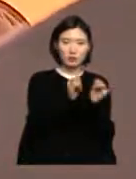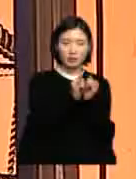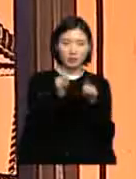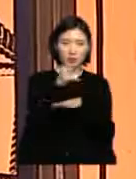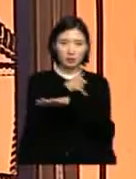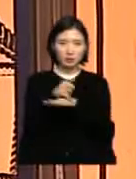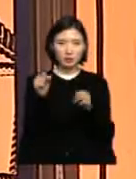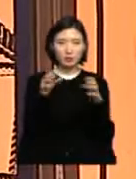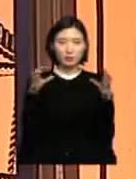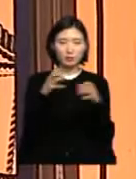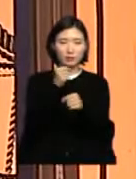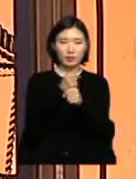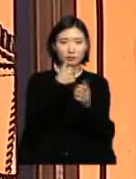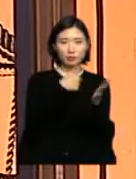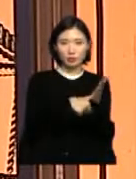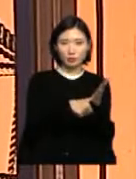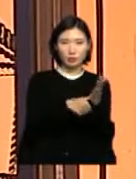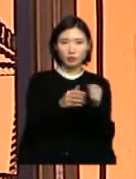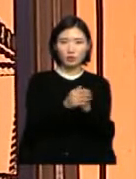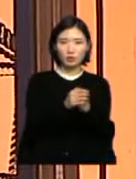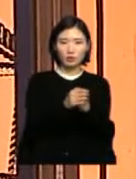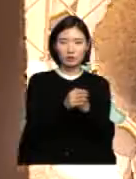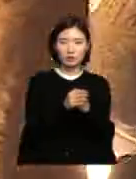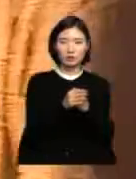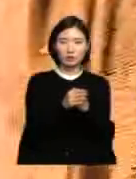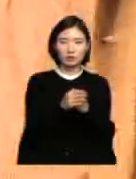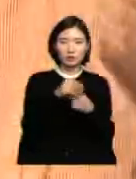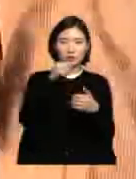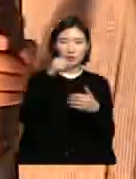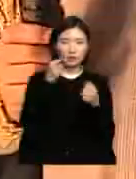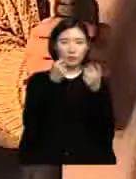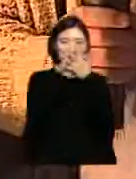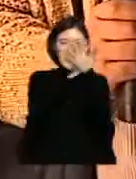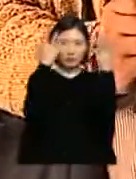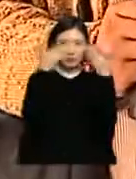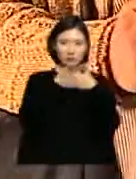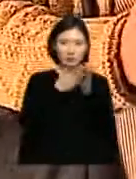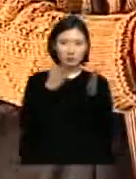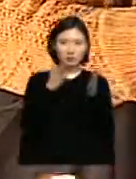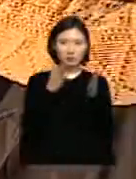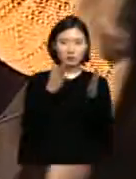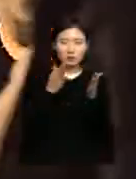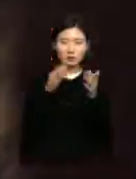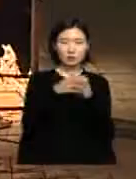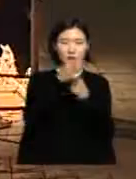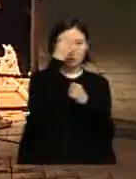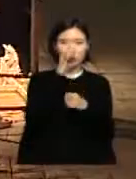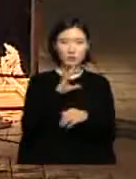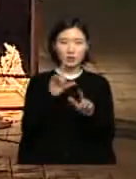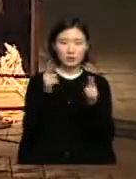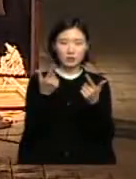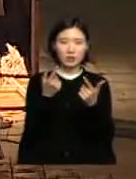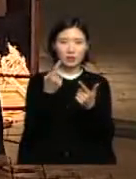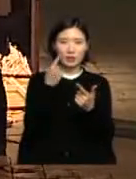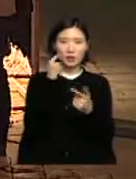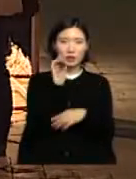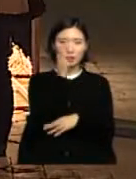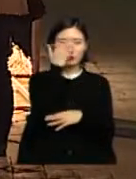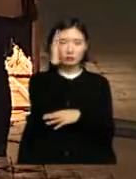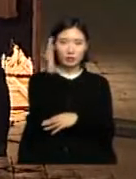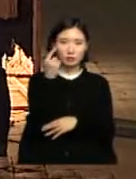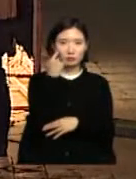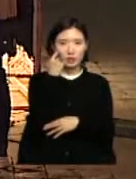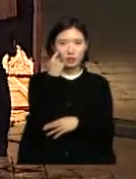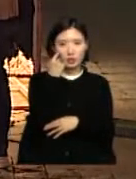통해 완성된 상품들은 단순히 신뢰를 밝히는 조명을 넘어서 미적 요소까지 갖춘 을지로 조명에 나아갈